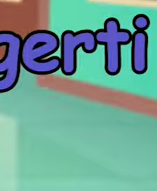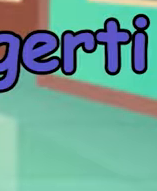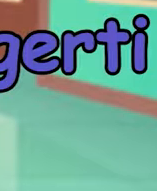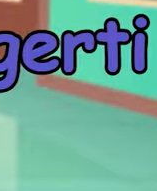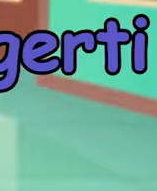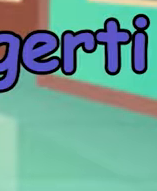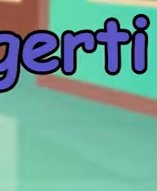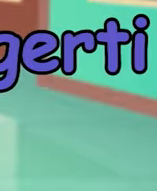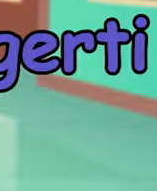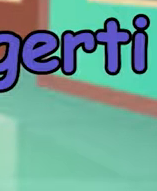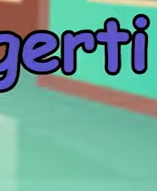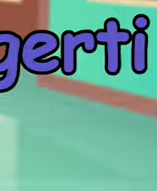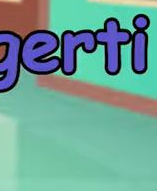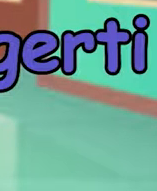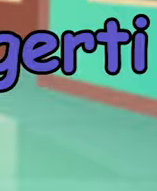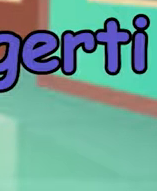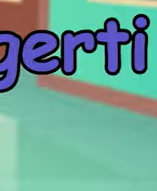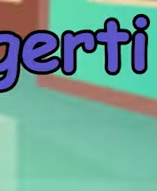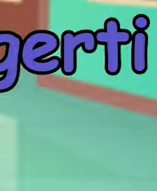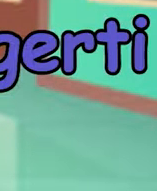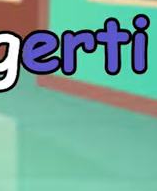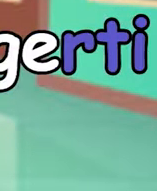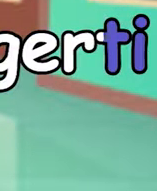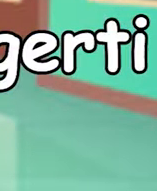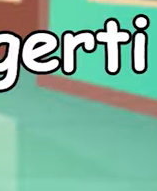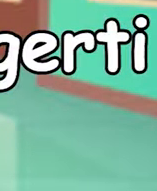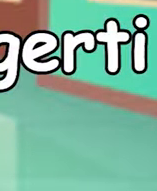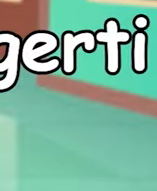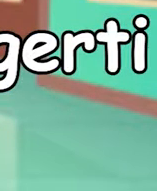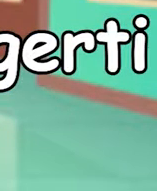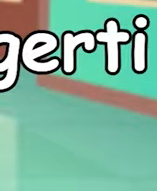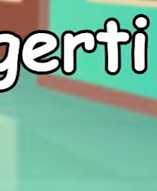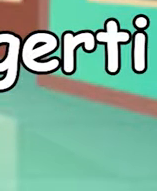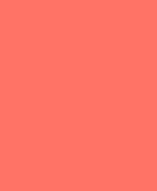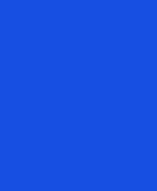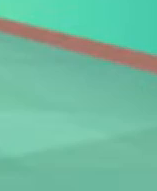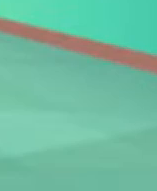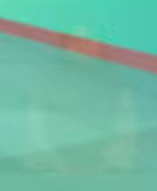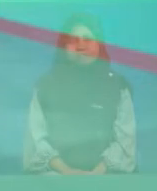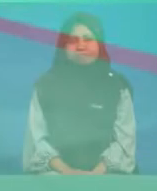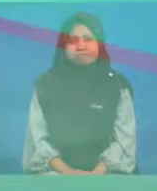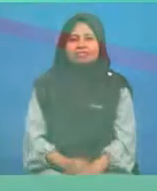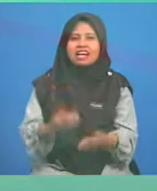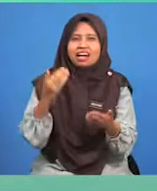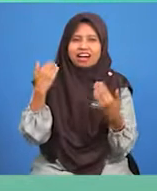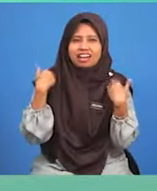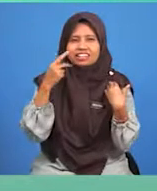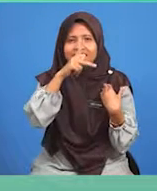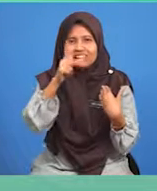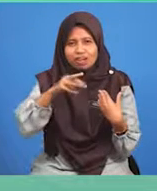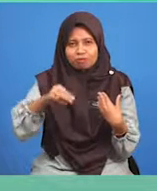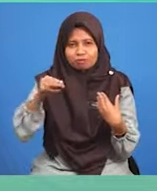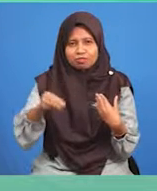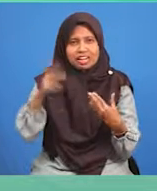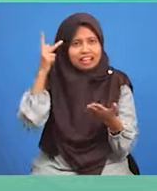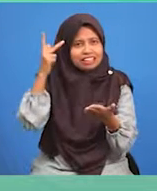Sesungguhnya aku tak mengerti Adakah murid-murid dapat